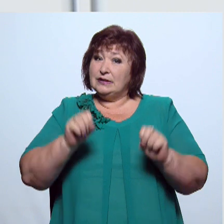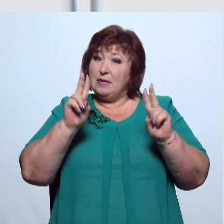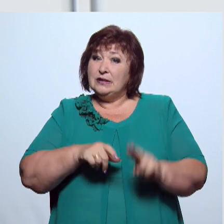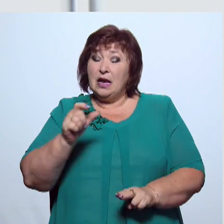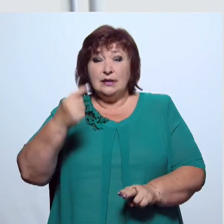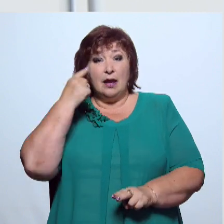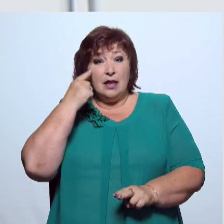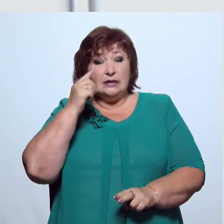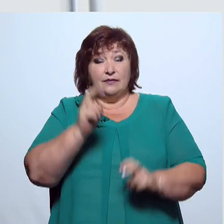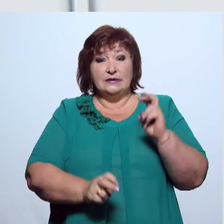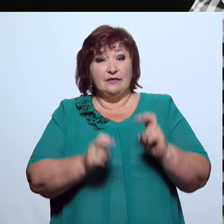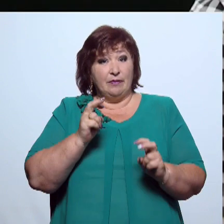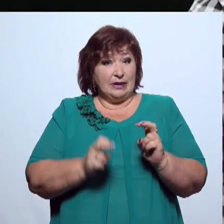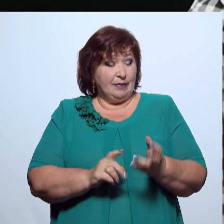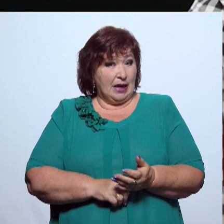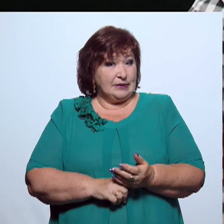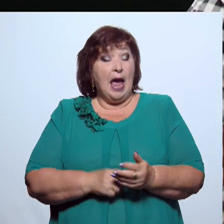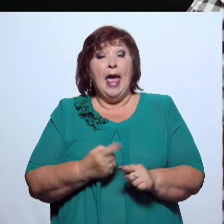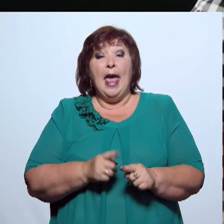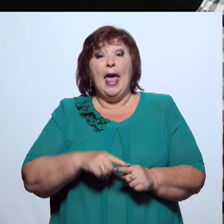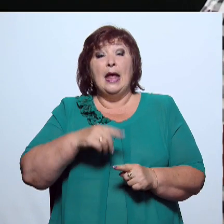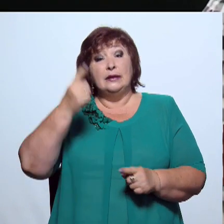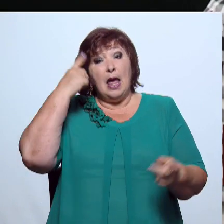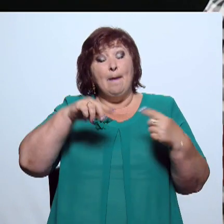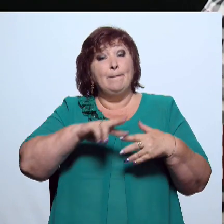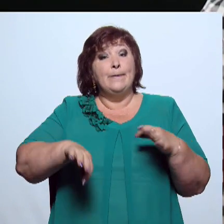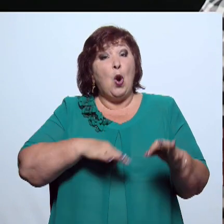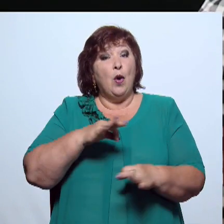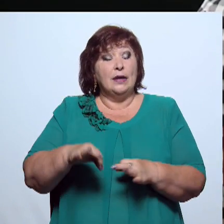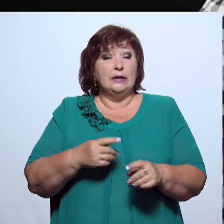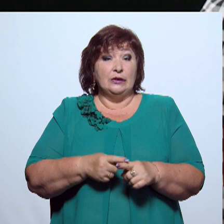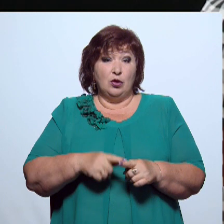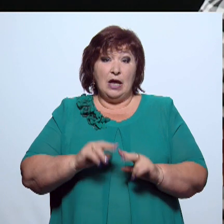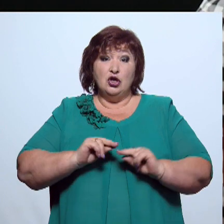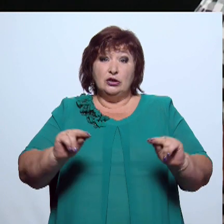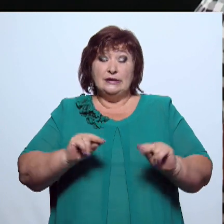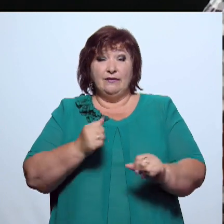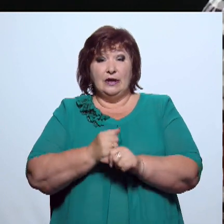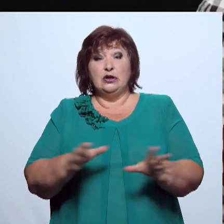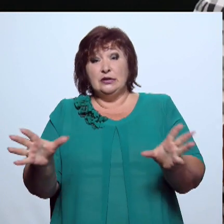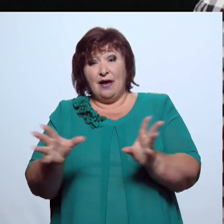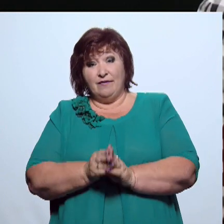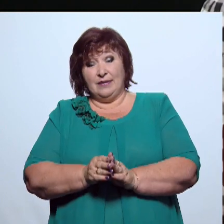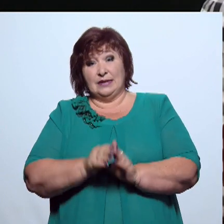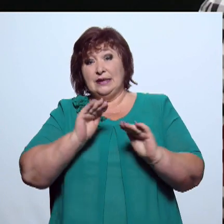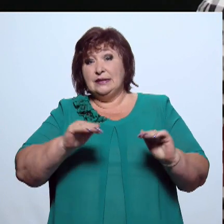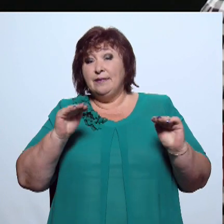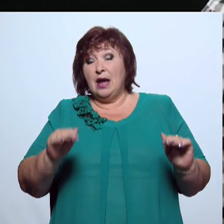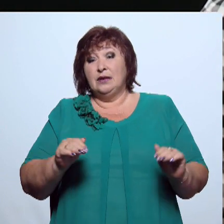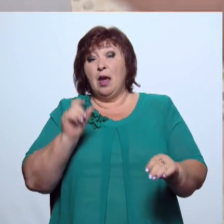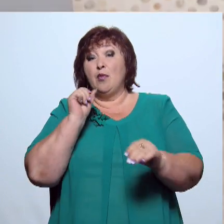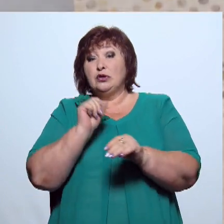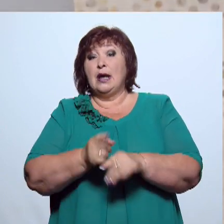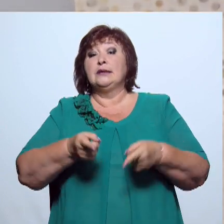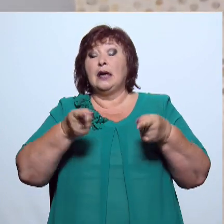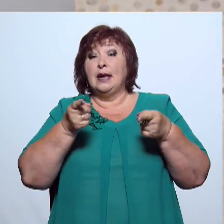специалисты Глазовского предприятия. Это проект, который наши наставники делают совместно с ребятами по заказу